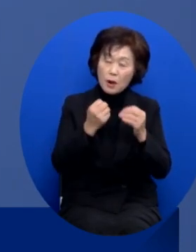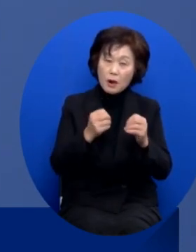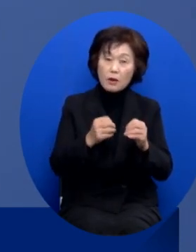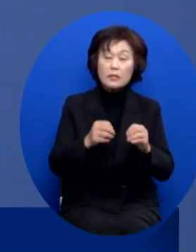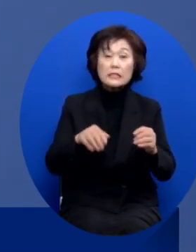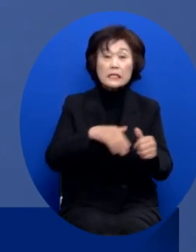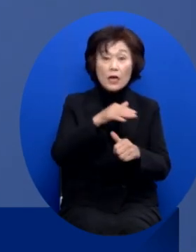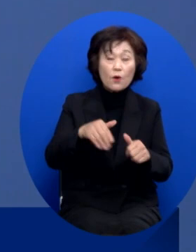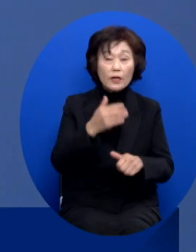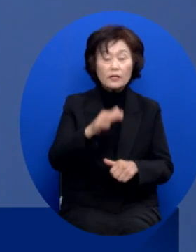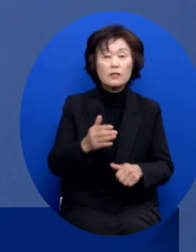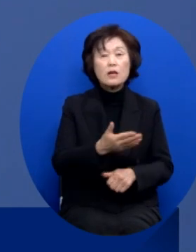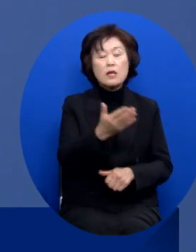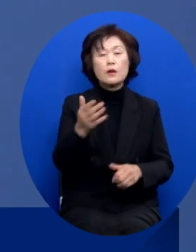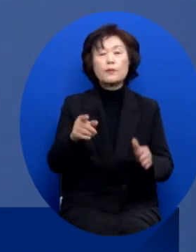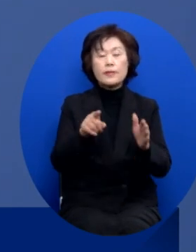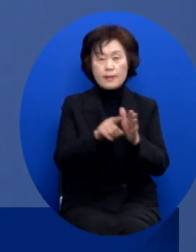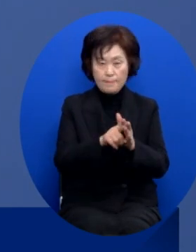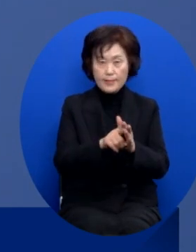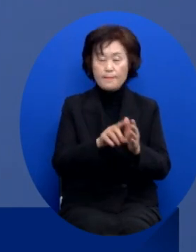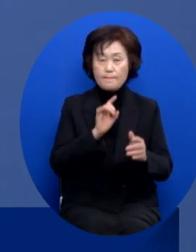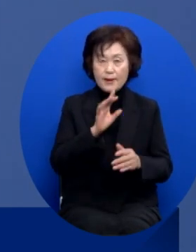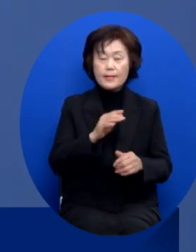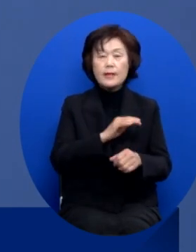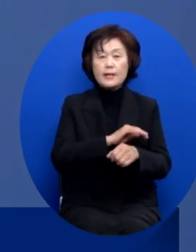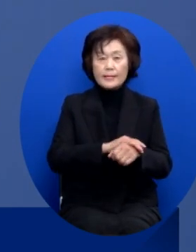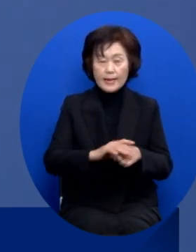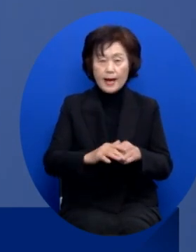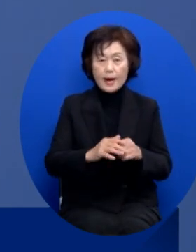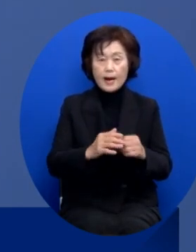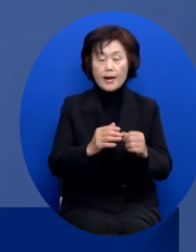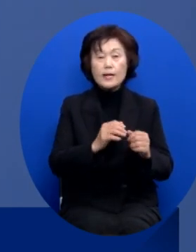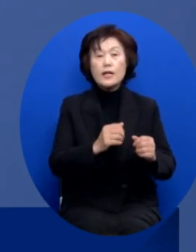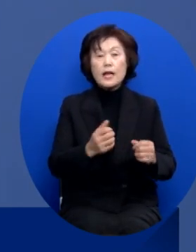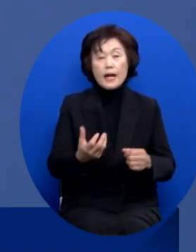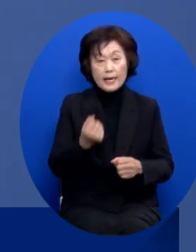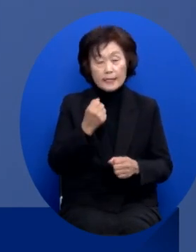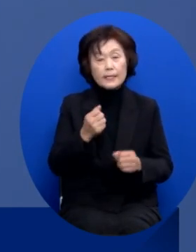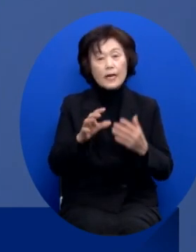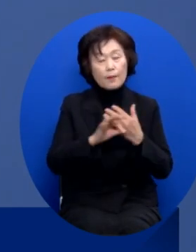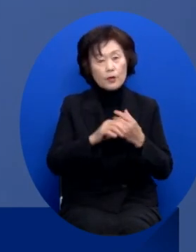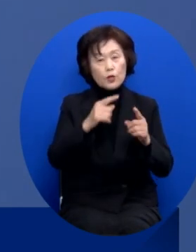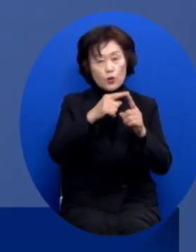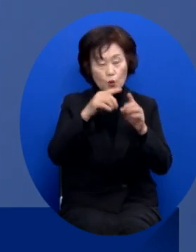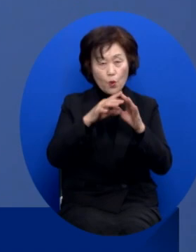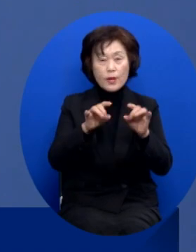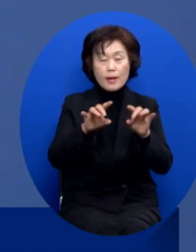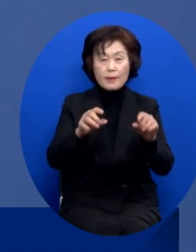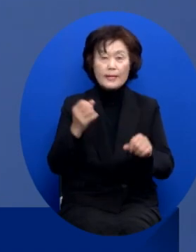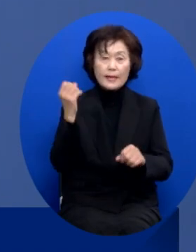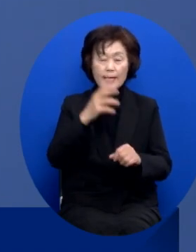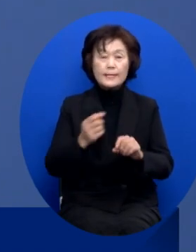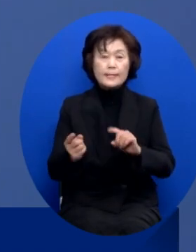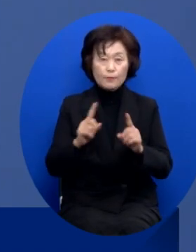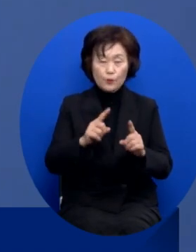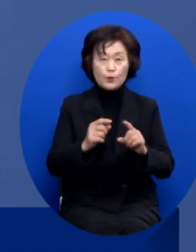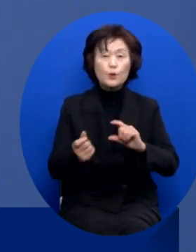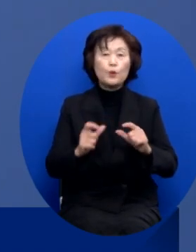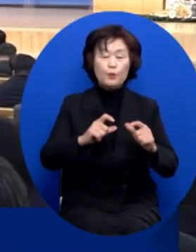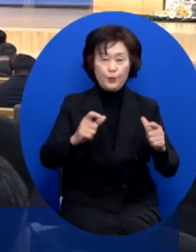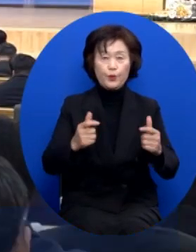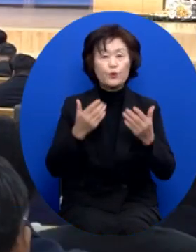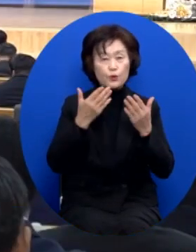여러분들이 이 믿음의 용량만 제대로 갖추시면 하나님께서 교회교회마다 다시 이렇게 세워주시고 부흥을 주시는